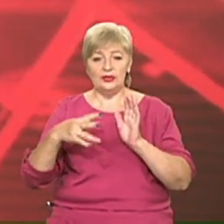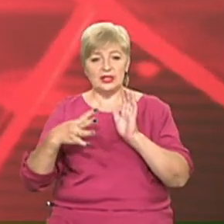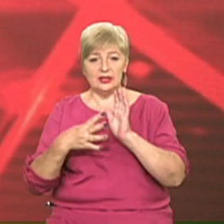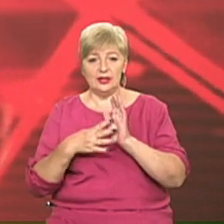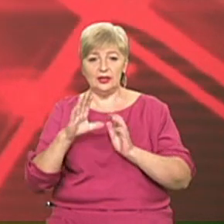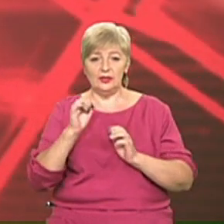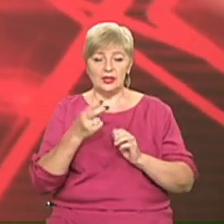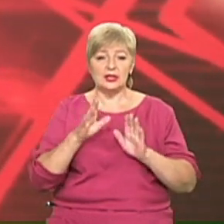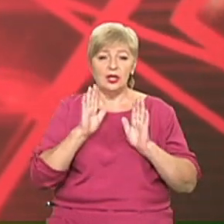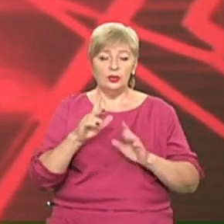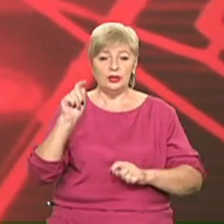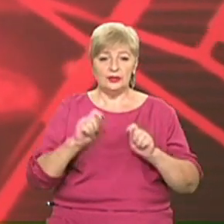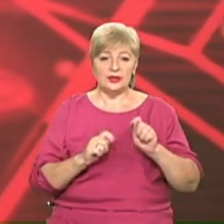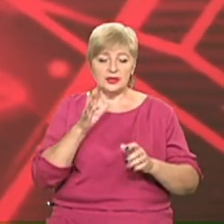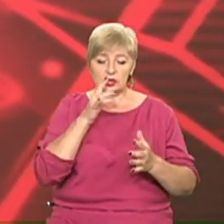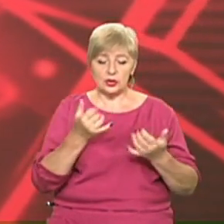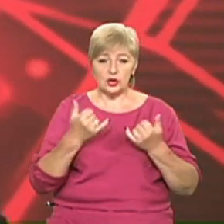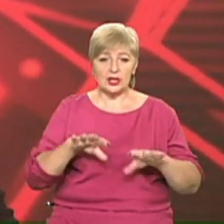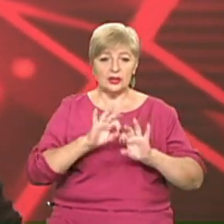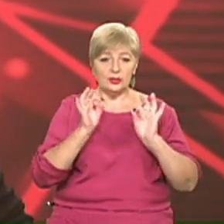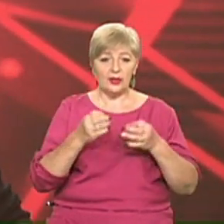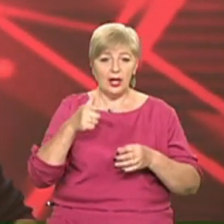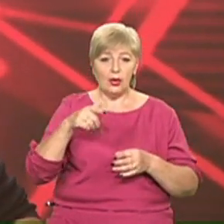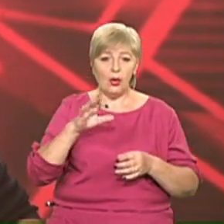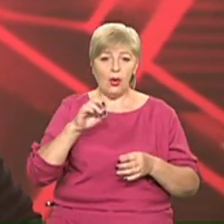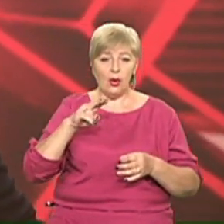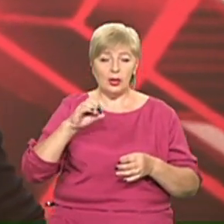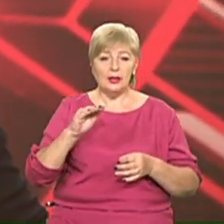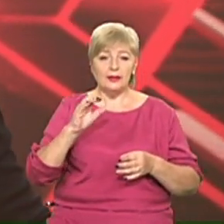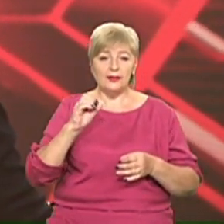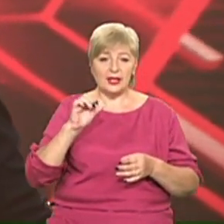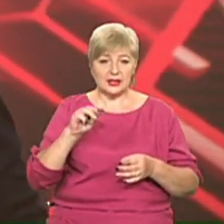29 вересня пройде фестиваль сучасного мистецтва «Гогольфест». Про